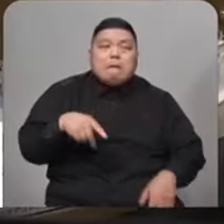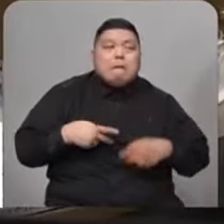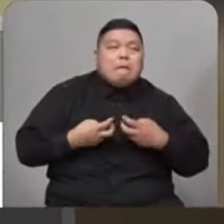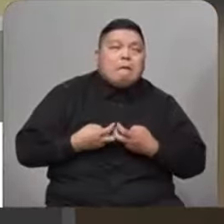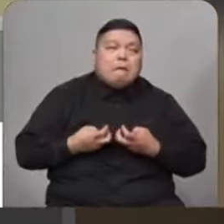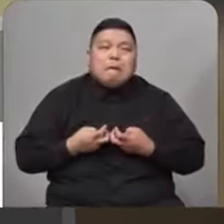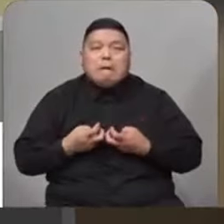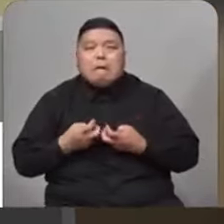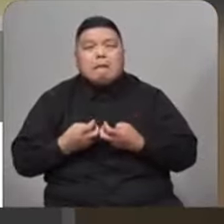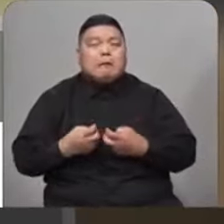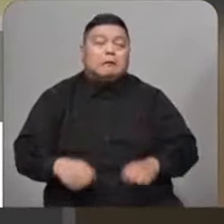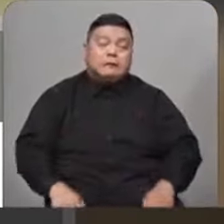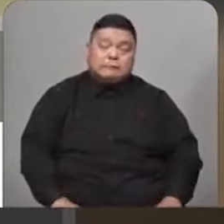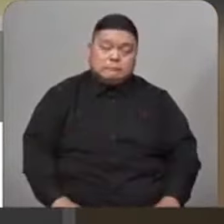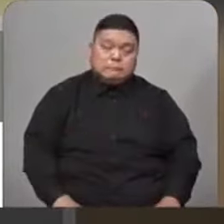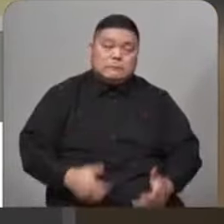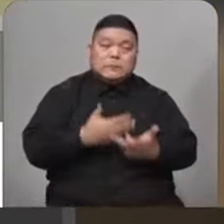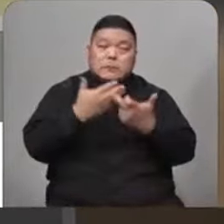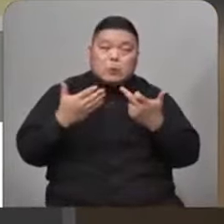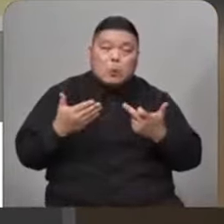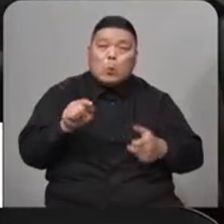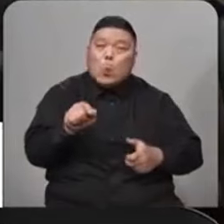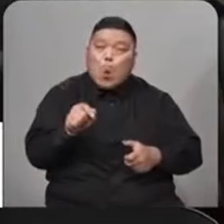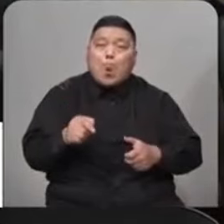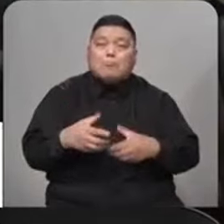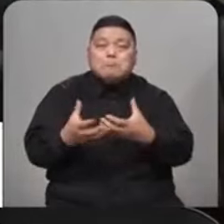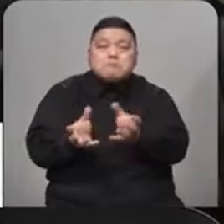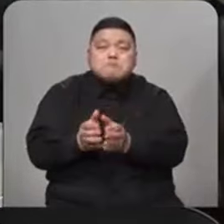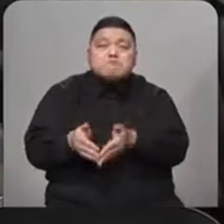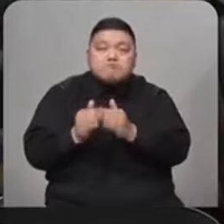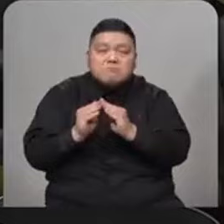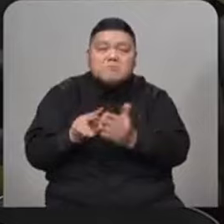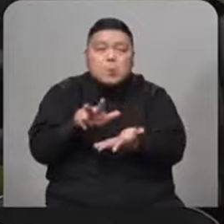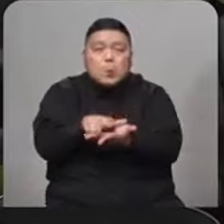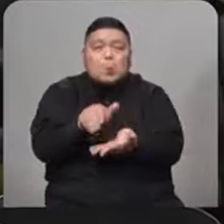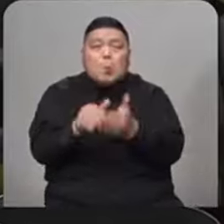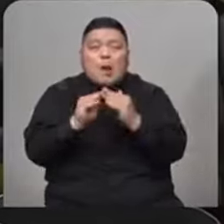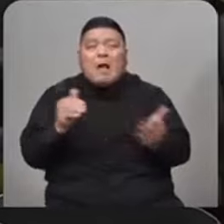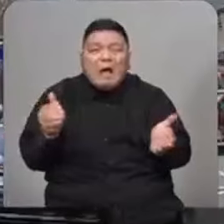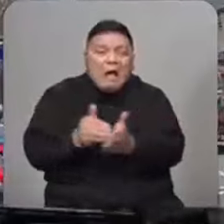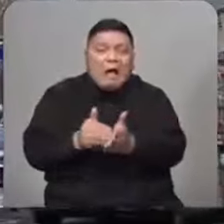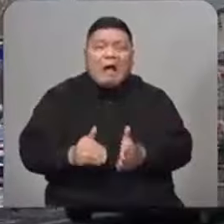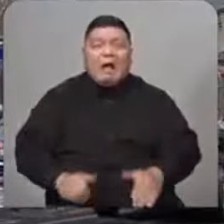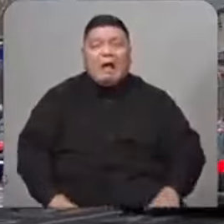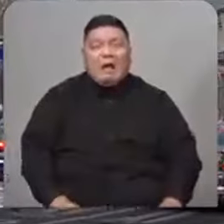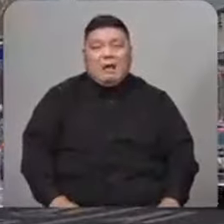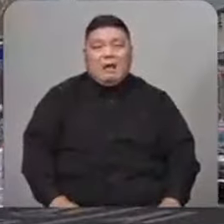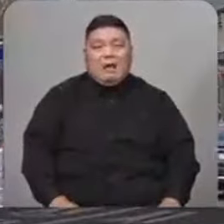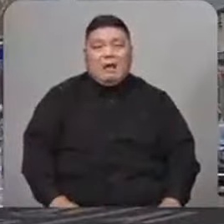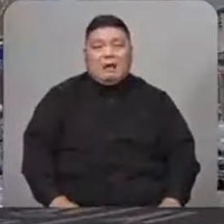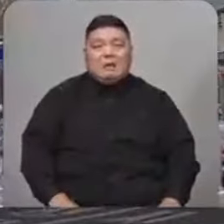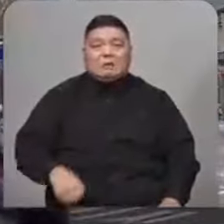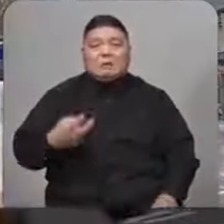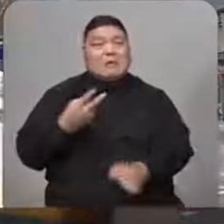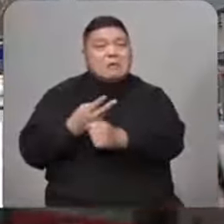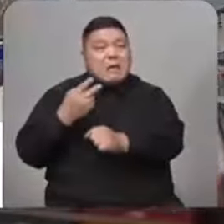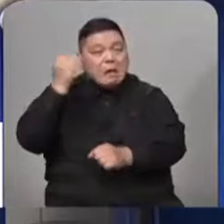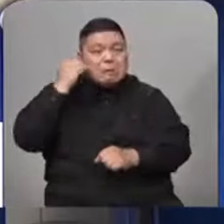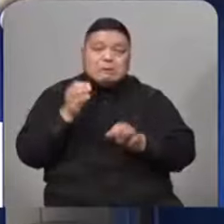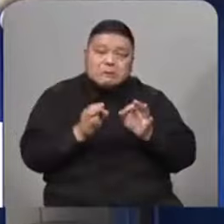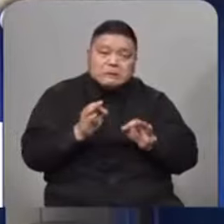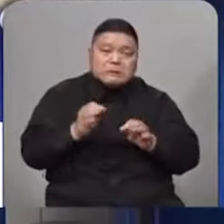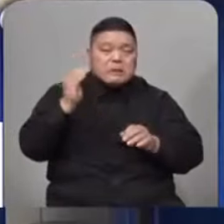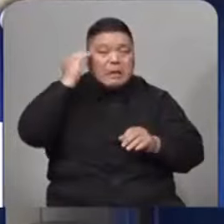있습니다 강원도는 이미 유치 추진단을 꾸리고 지원 조례까지 만들었습니다 2년 전 한국은행과 대한